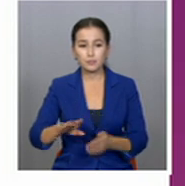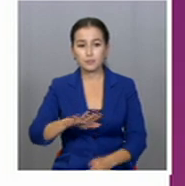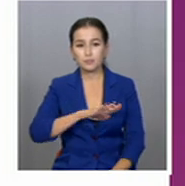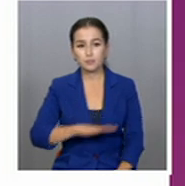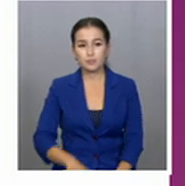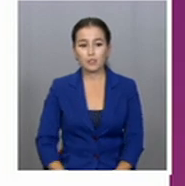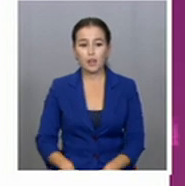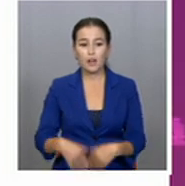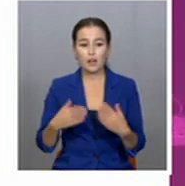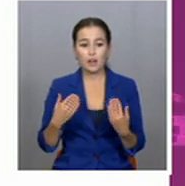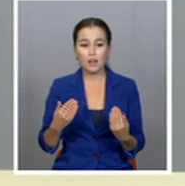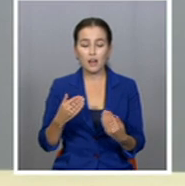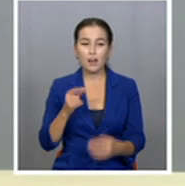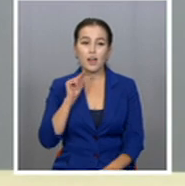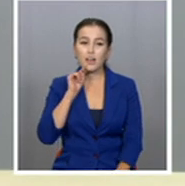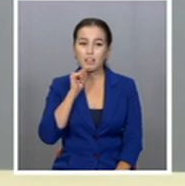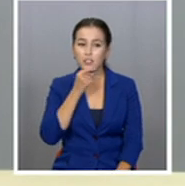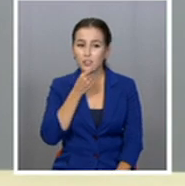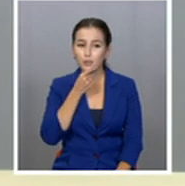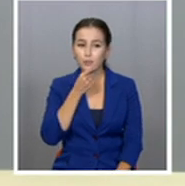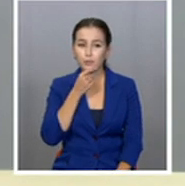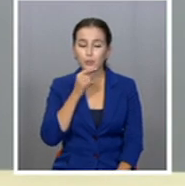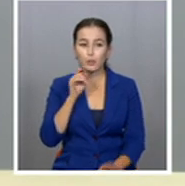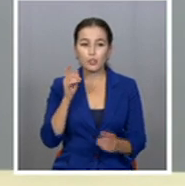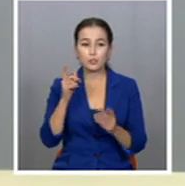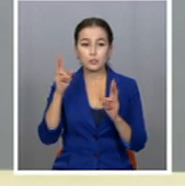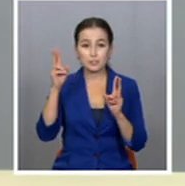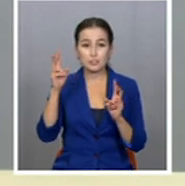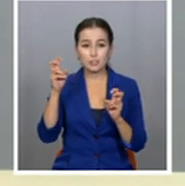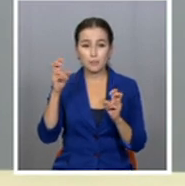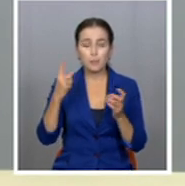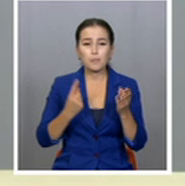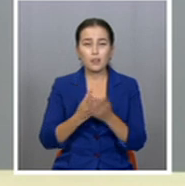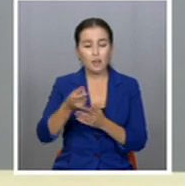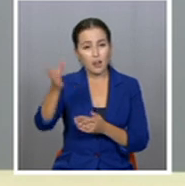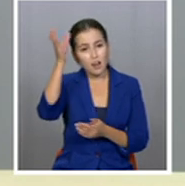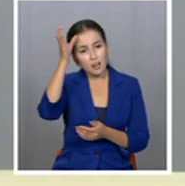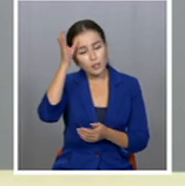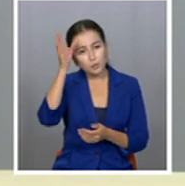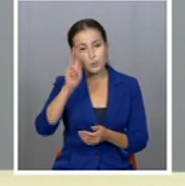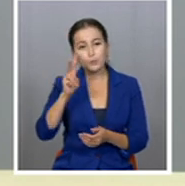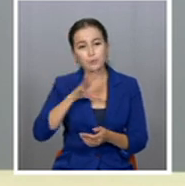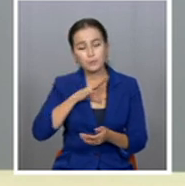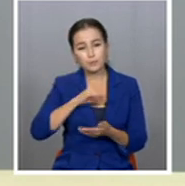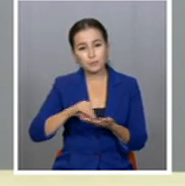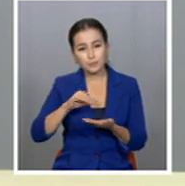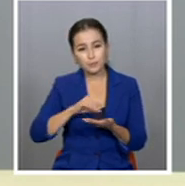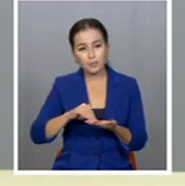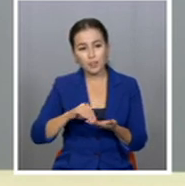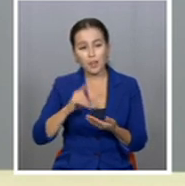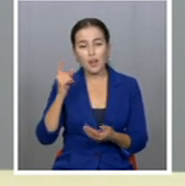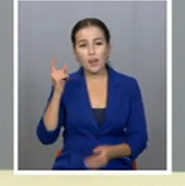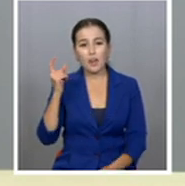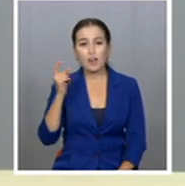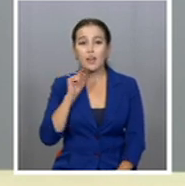Ал енді экономика терминін алғаш ғылымға енгізген кім екен? Экономика